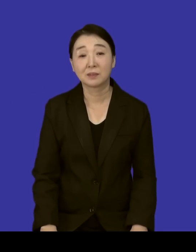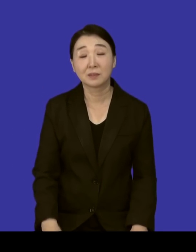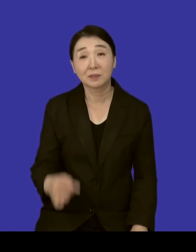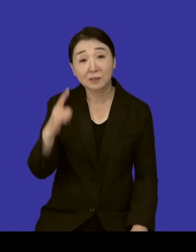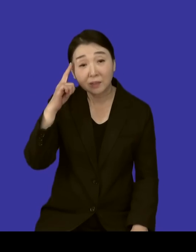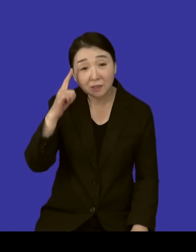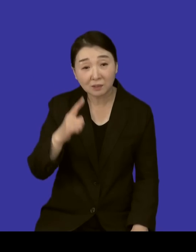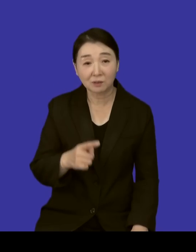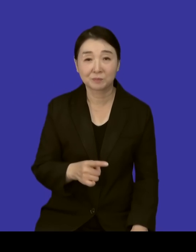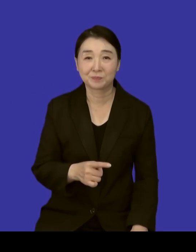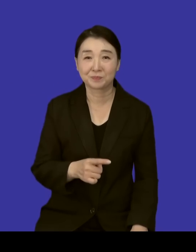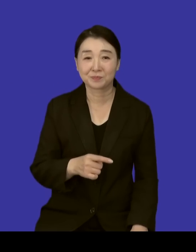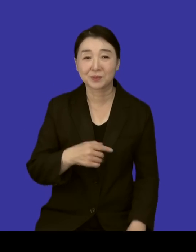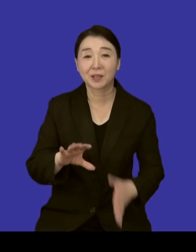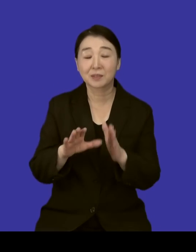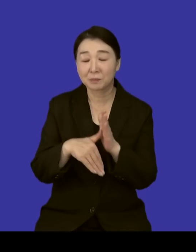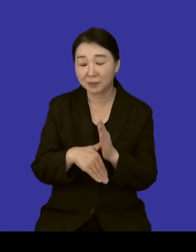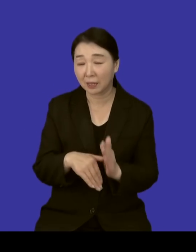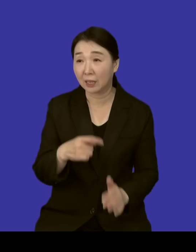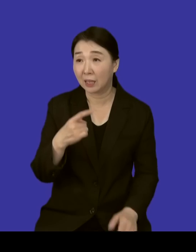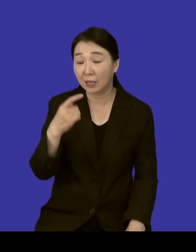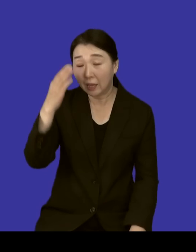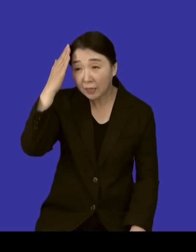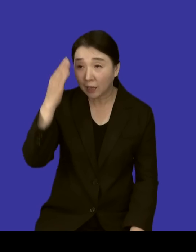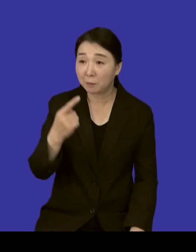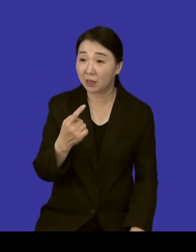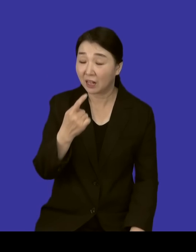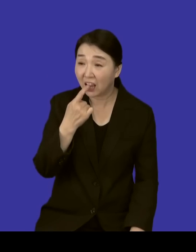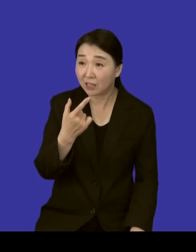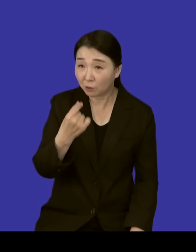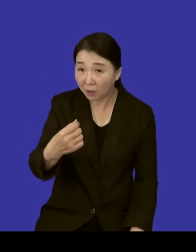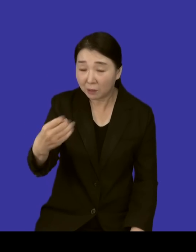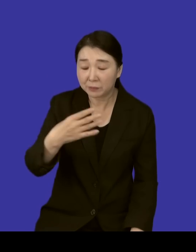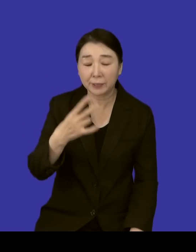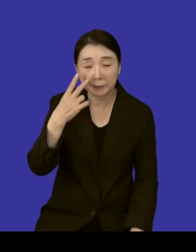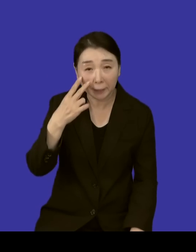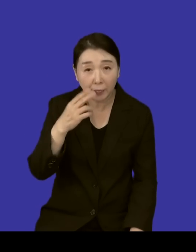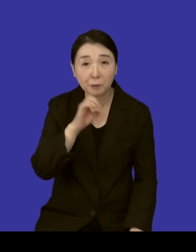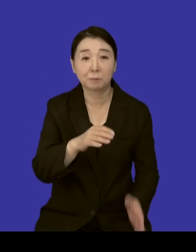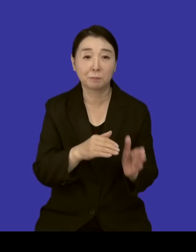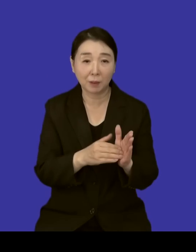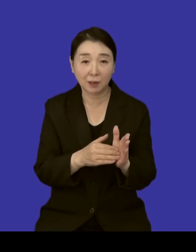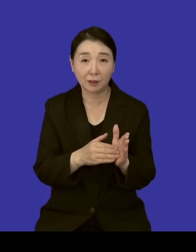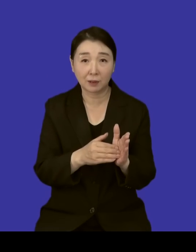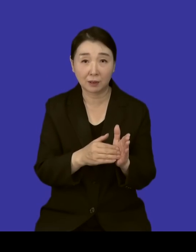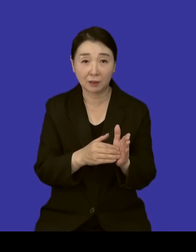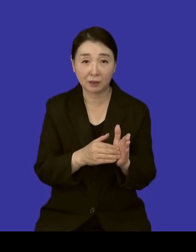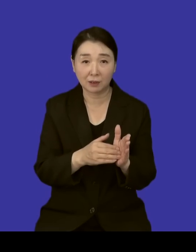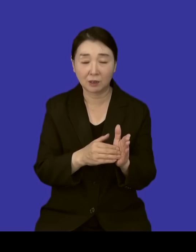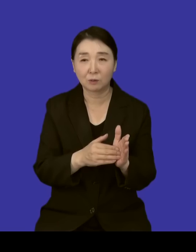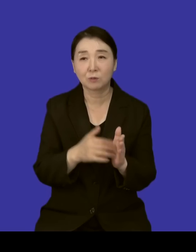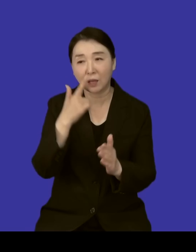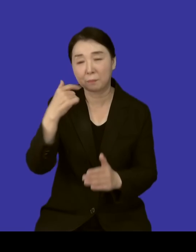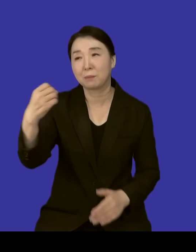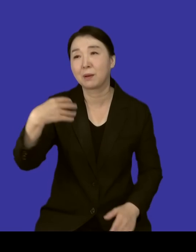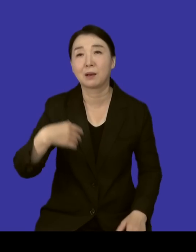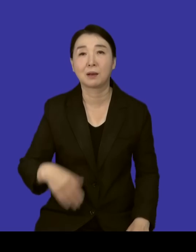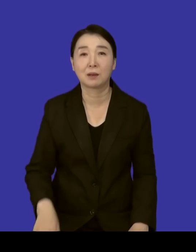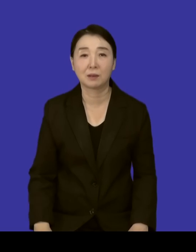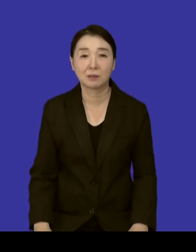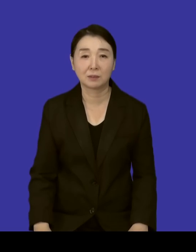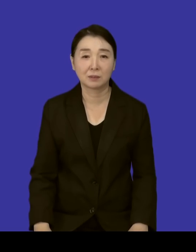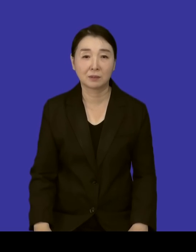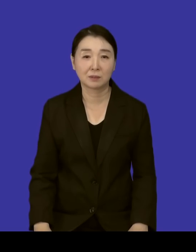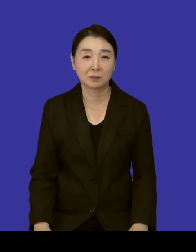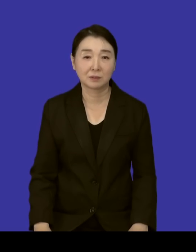그래도 예하라오 이러고 나가세요. 어머니가 까만 걸 하얗다고 그래도 예스라. 예하라오. 그러니까 우리